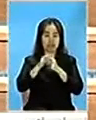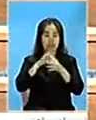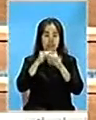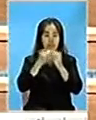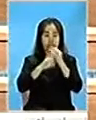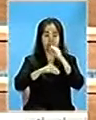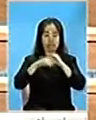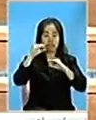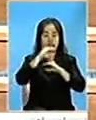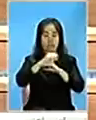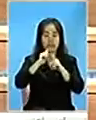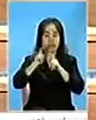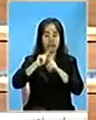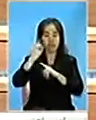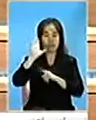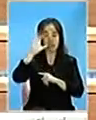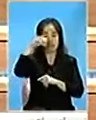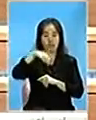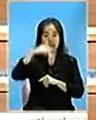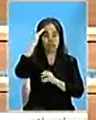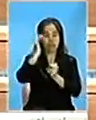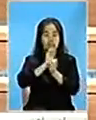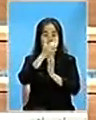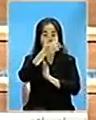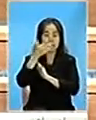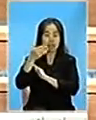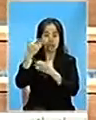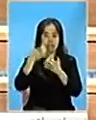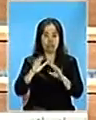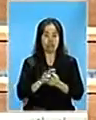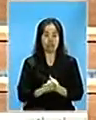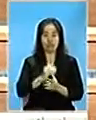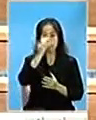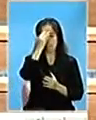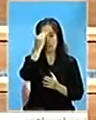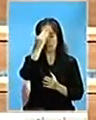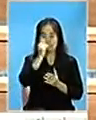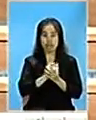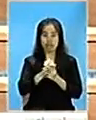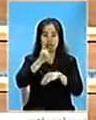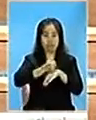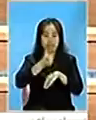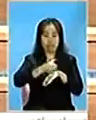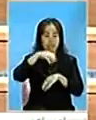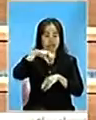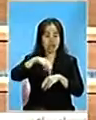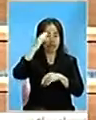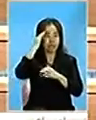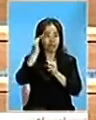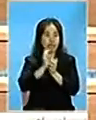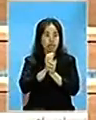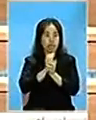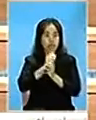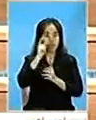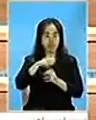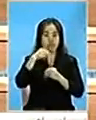วในสำนักงานตำรวจแห่งชาติแล้วทำไมผู้บัญชาการตำรวจนครบาลต้อง